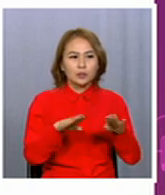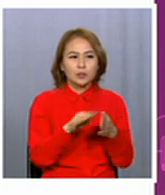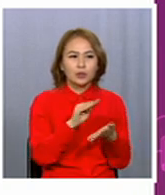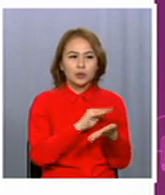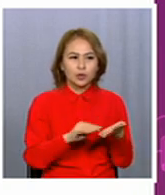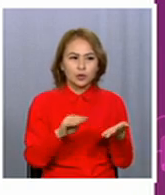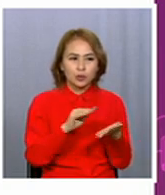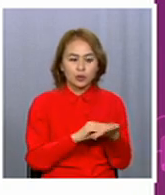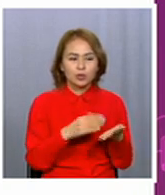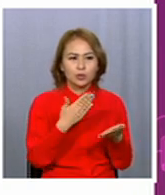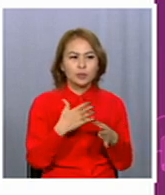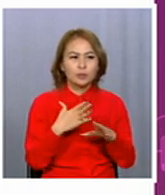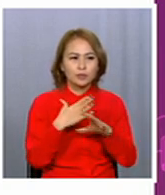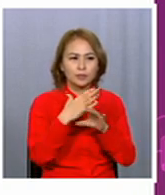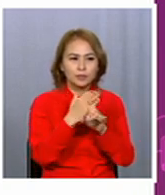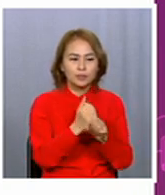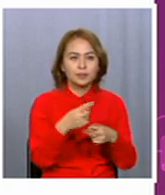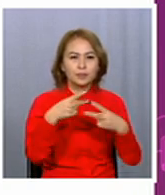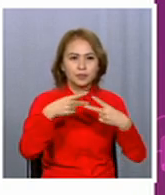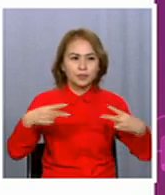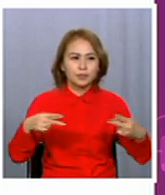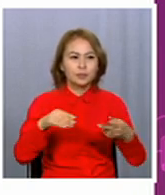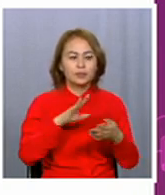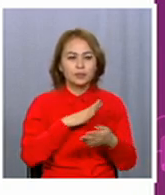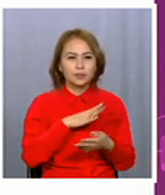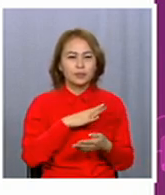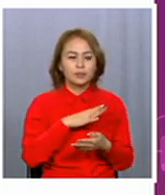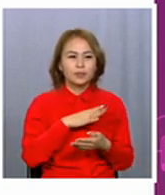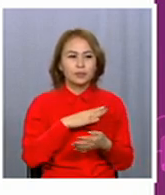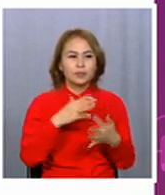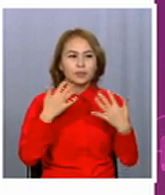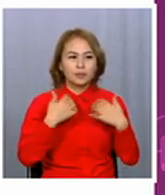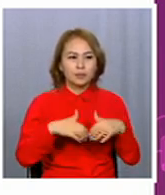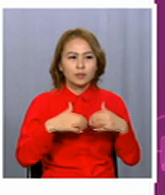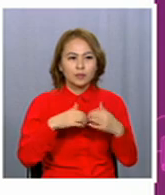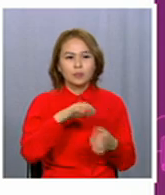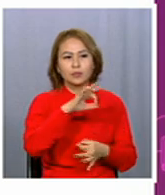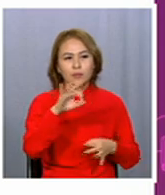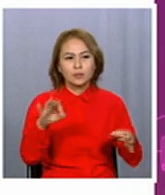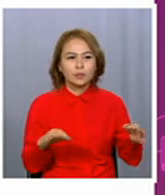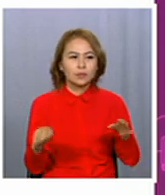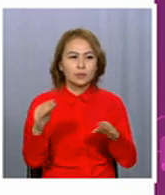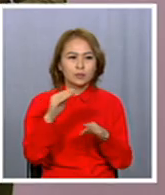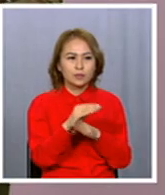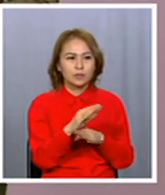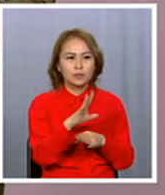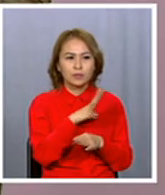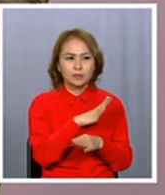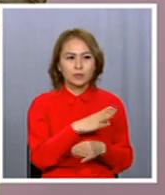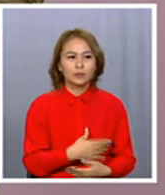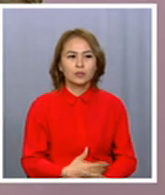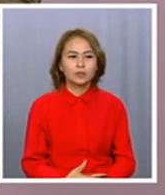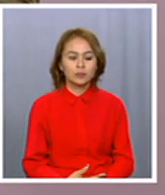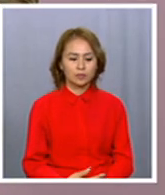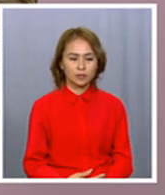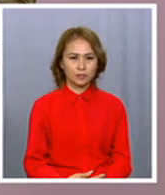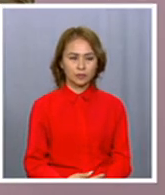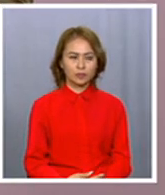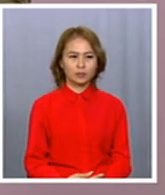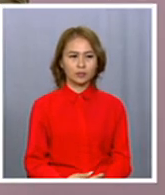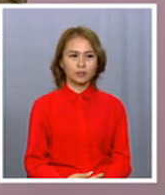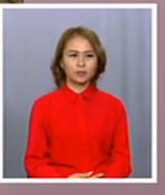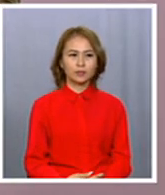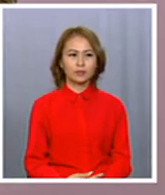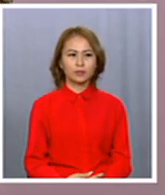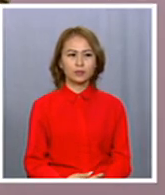Есеп бойынша өрнек құрдыңдар, және оны ықшамдап теңдеу шештіңдер. Сан сәулесінде